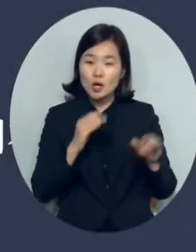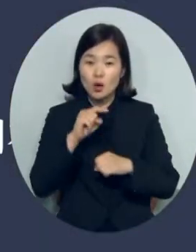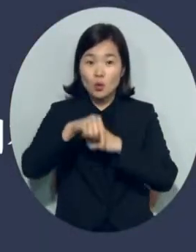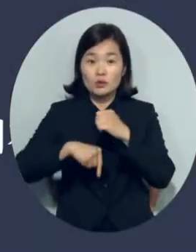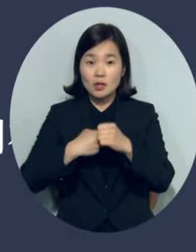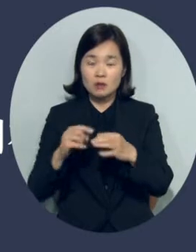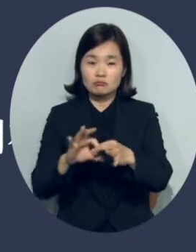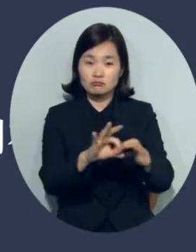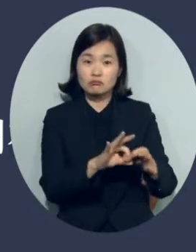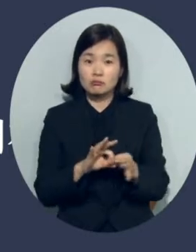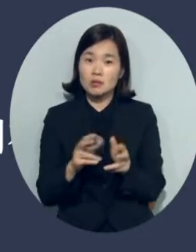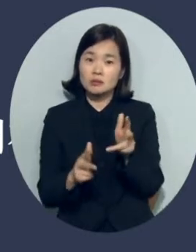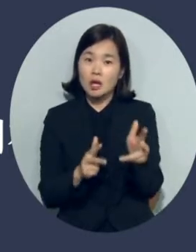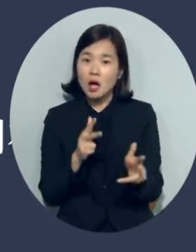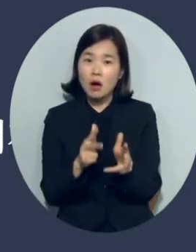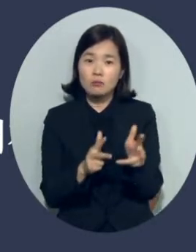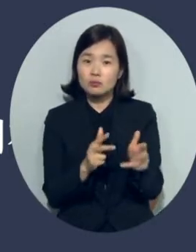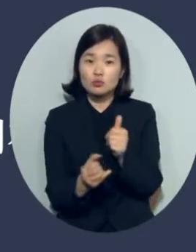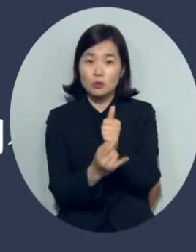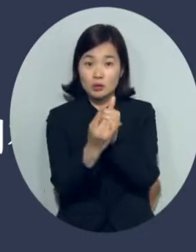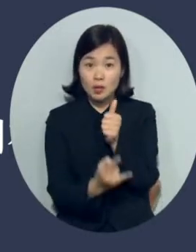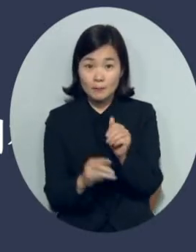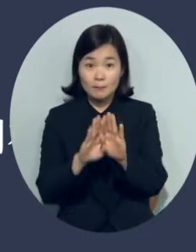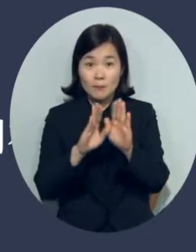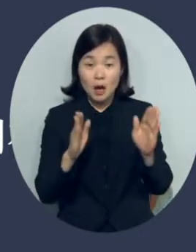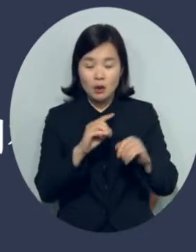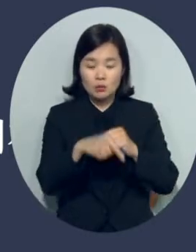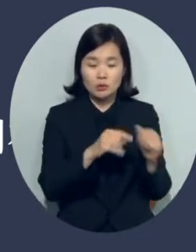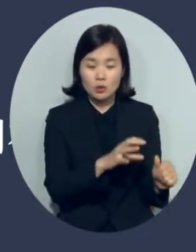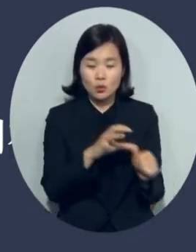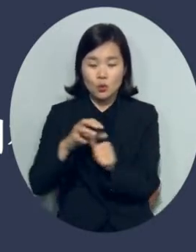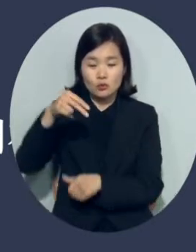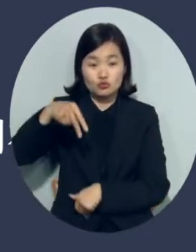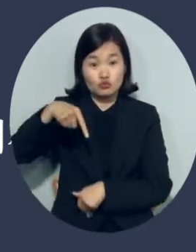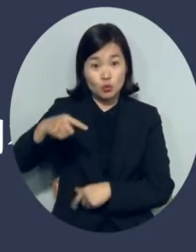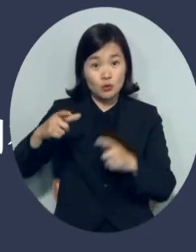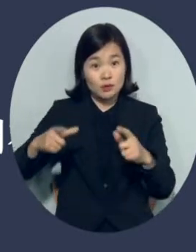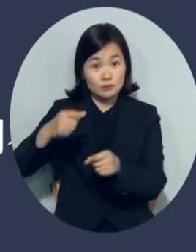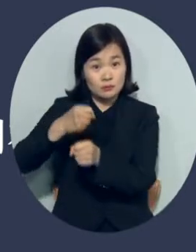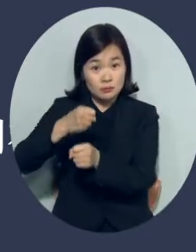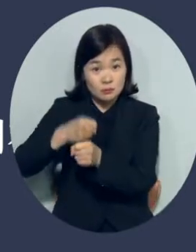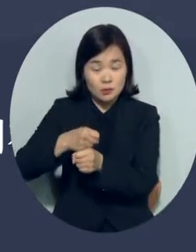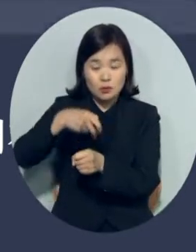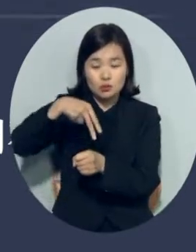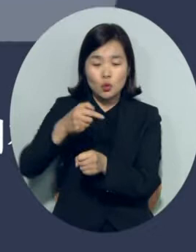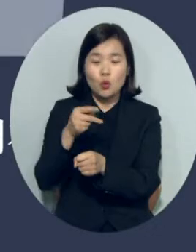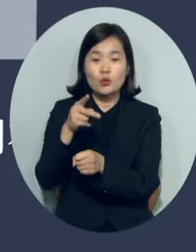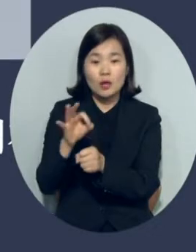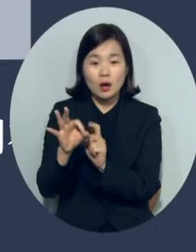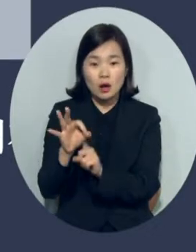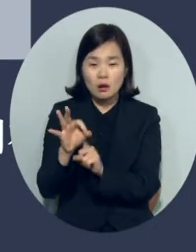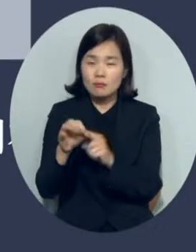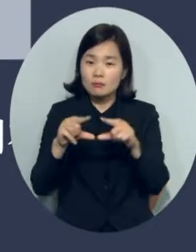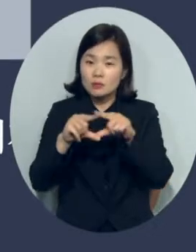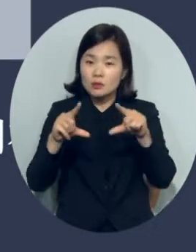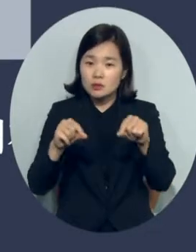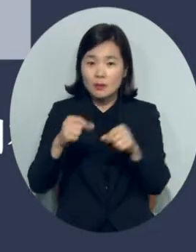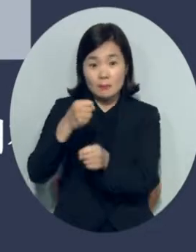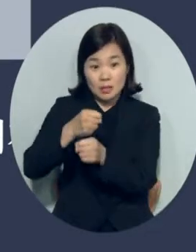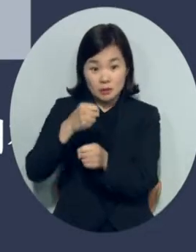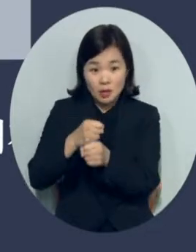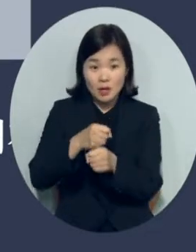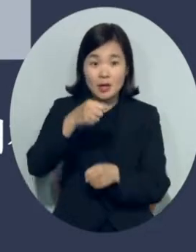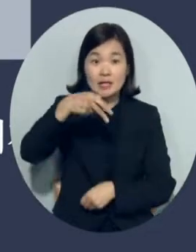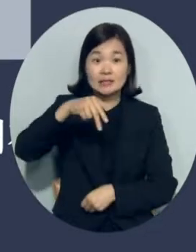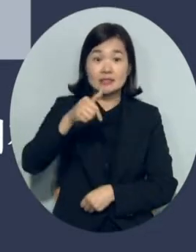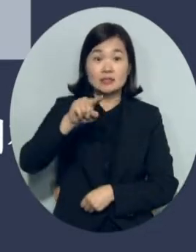클러스터 추진 위원회를 열고 원자력을 활용하는 수소 단지조성 소형 모듈 원자로 개발 신화는 원전 3 4